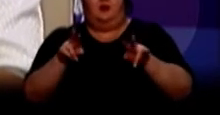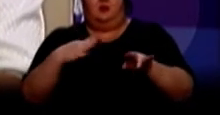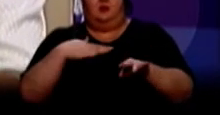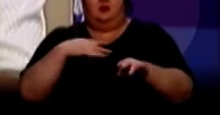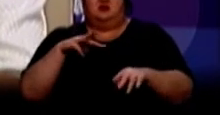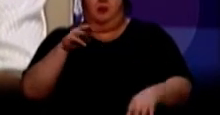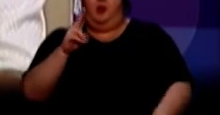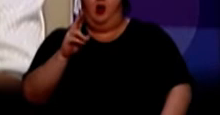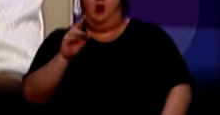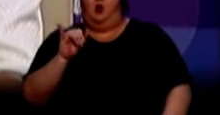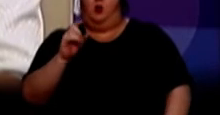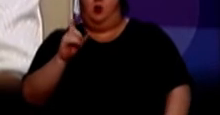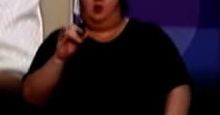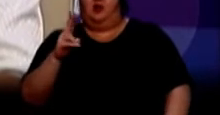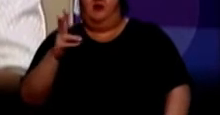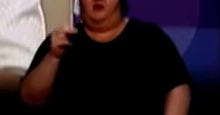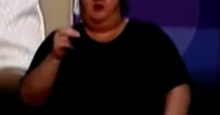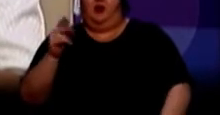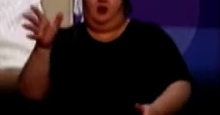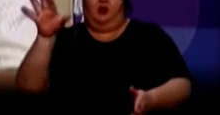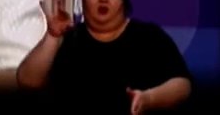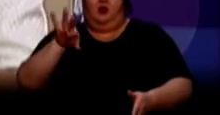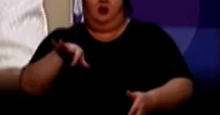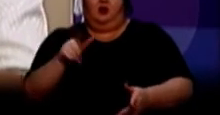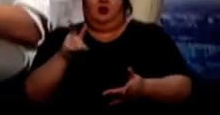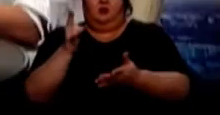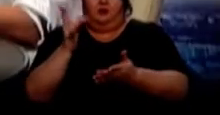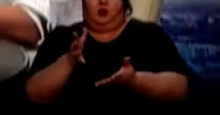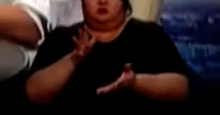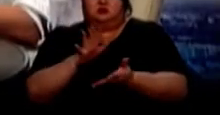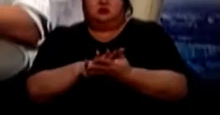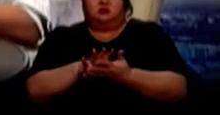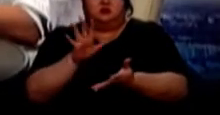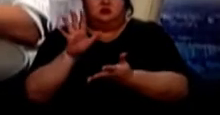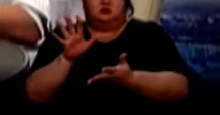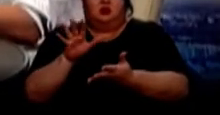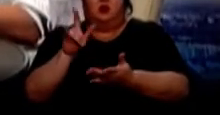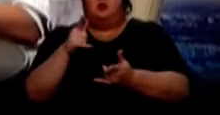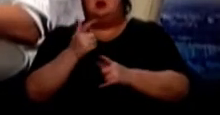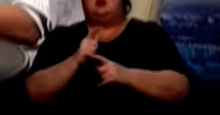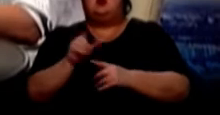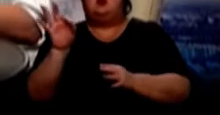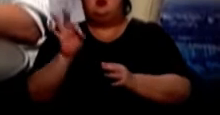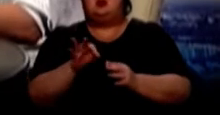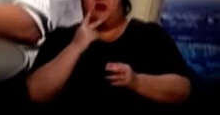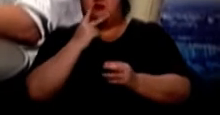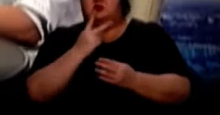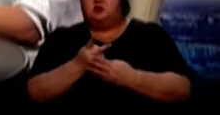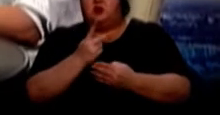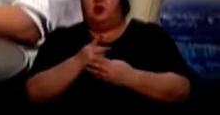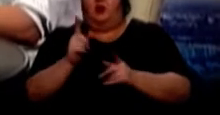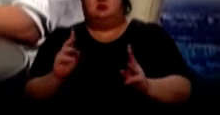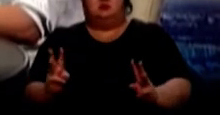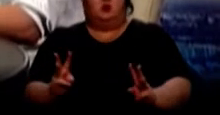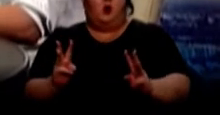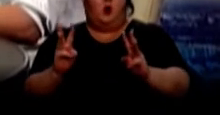це просто в яму насипане сміття, то ми дуже часто спостерігаємо, що горить,